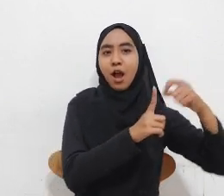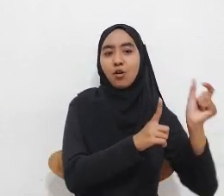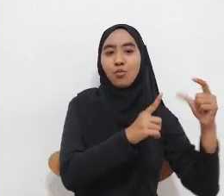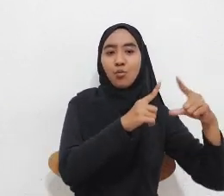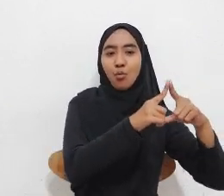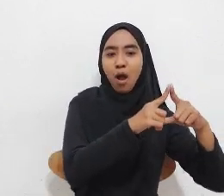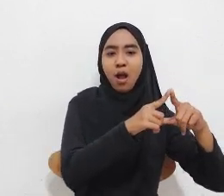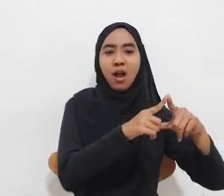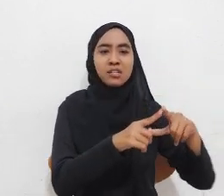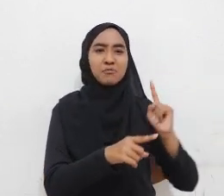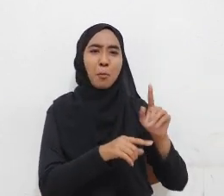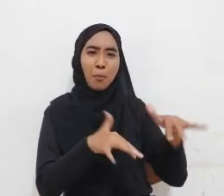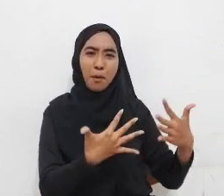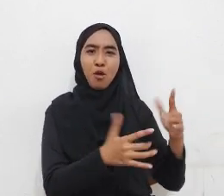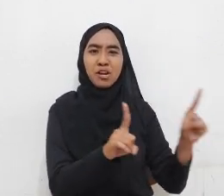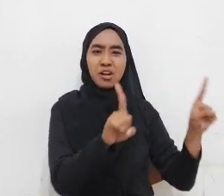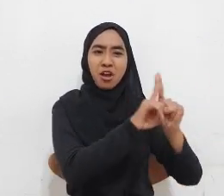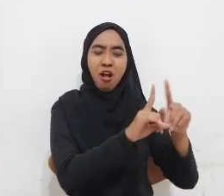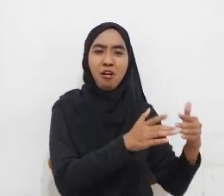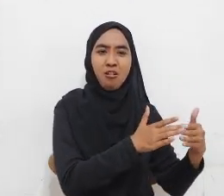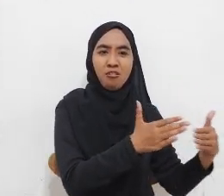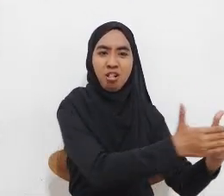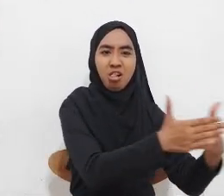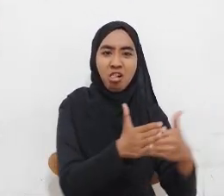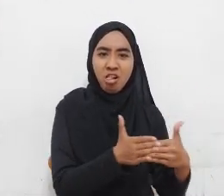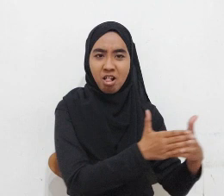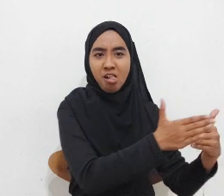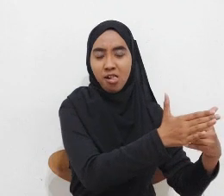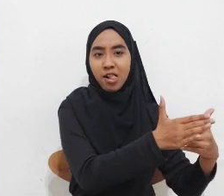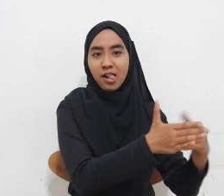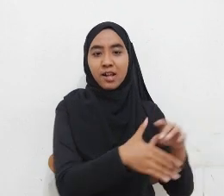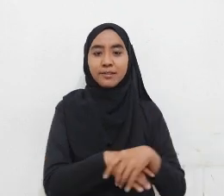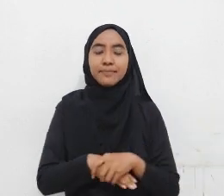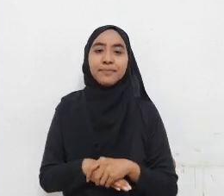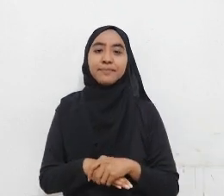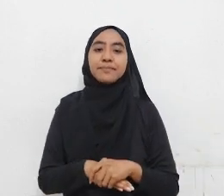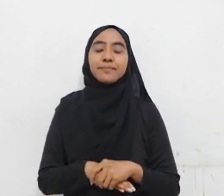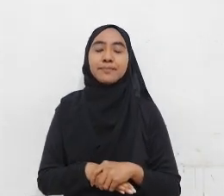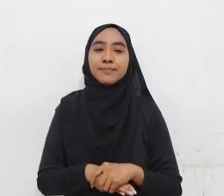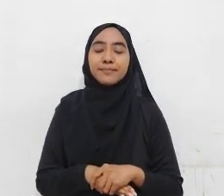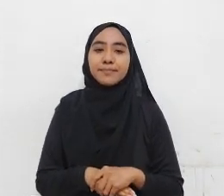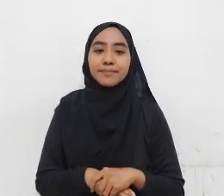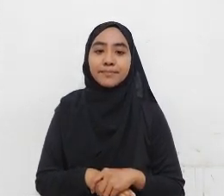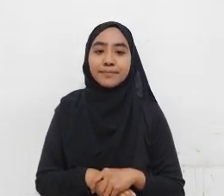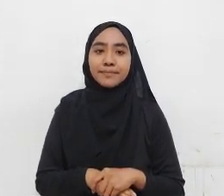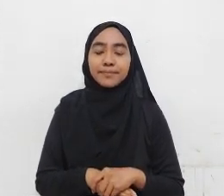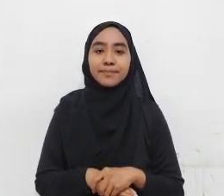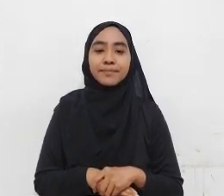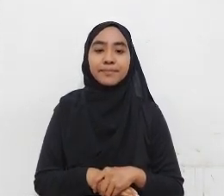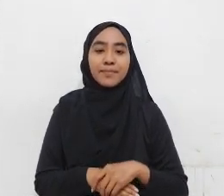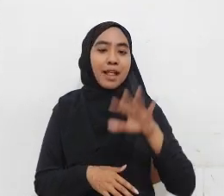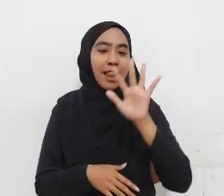kepala KUA setempat yang menerangkan penolakan karena wali adol atau wali mogok atau wali